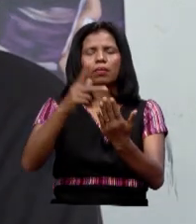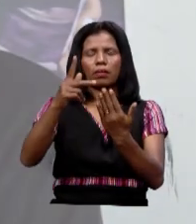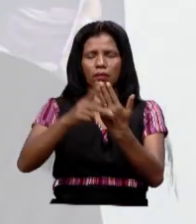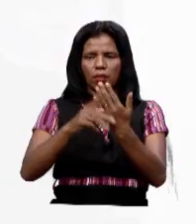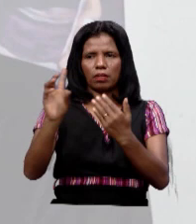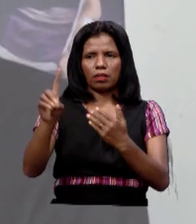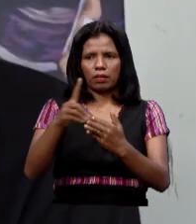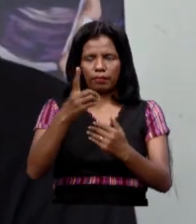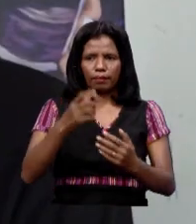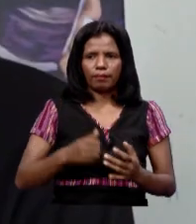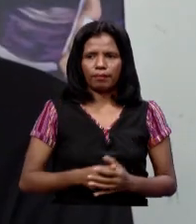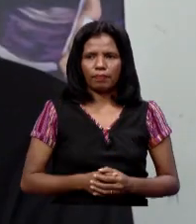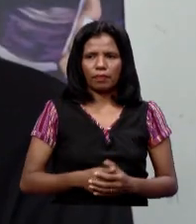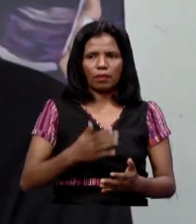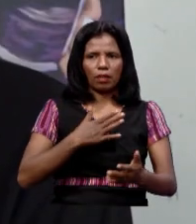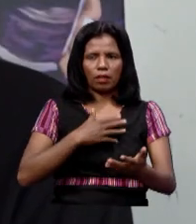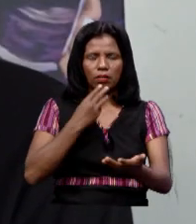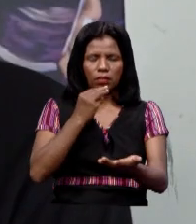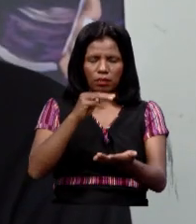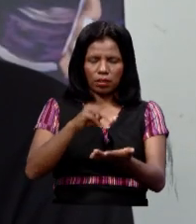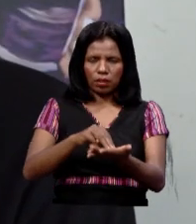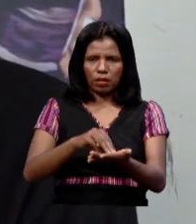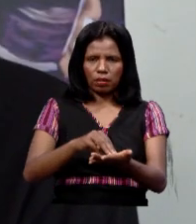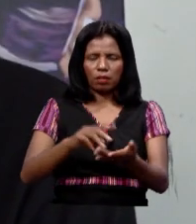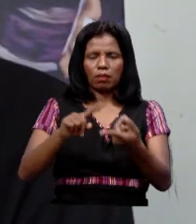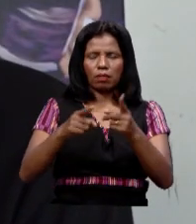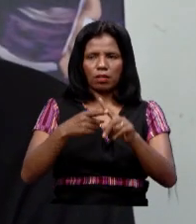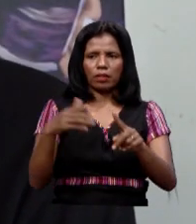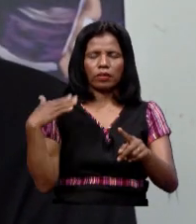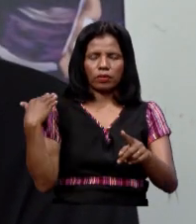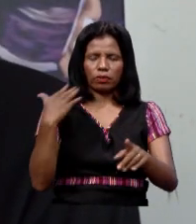Erkmanek nih. Ya hanya mensajen ba itu nih malam jauhin sih ya.